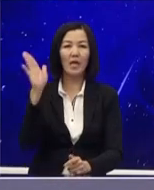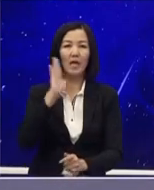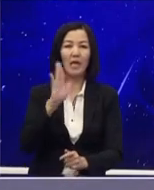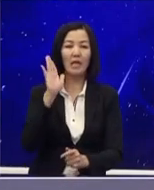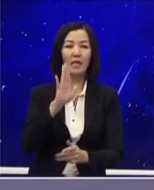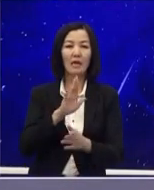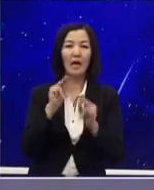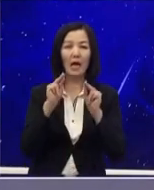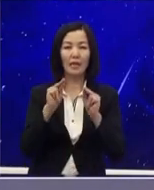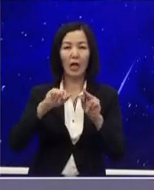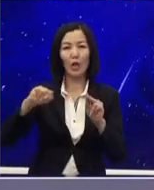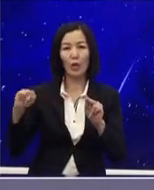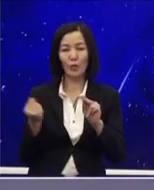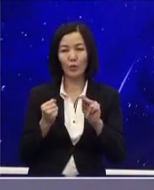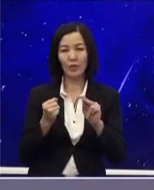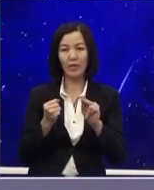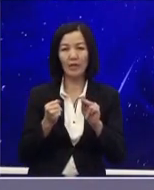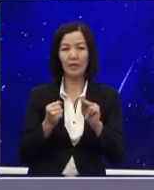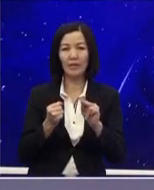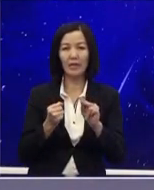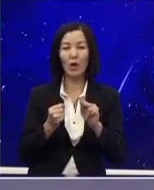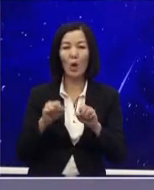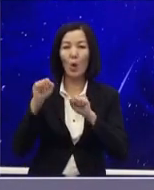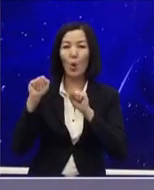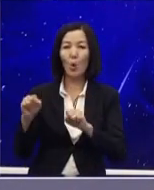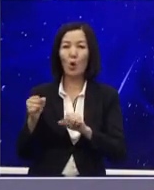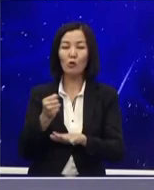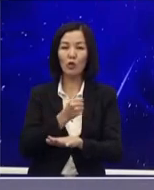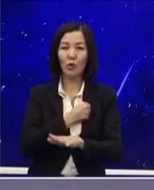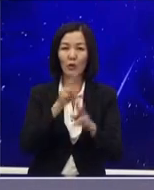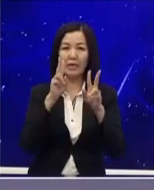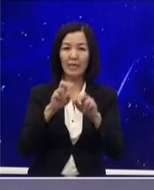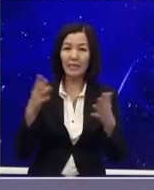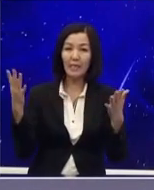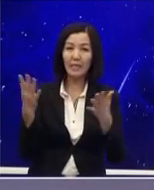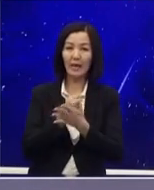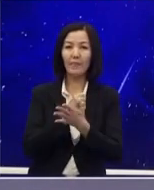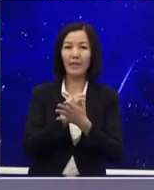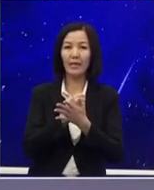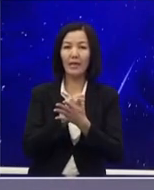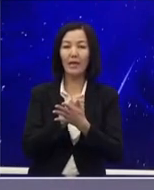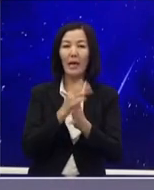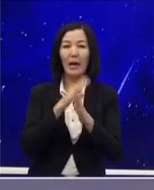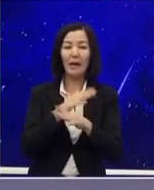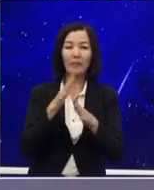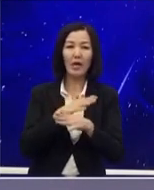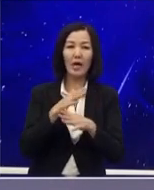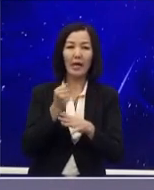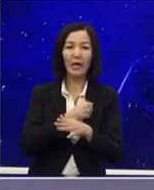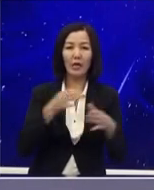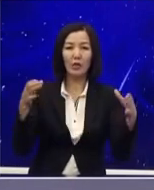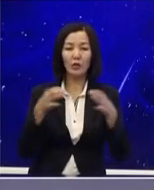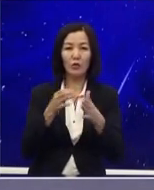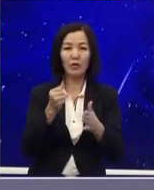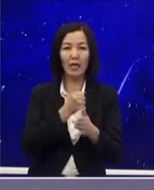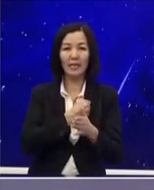Ит, адал дос, сенімді серік сайып келгенде қорғаушы жауынгер, іздегенін таппай қоймайтын ізгесуші. Қапшағай гарнизоны